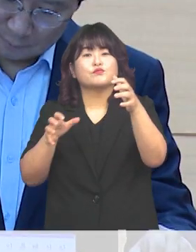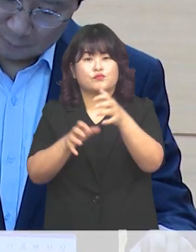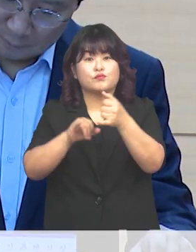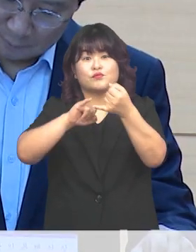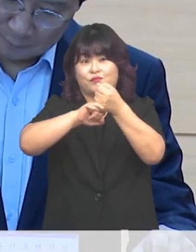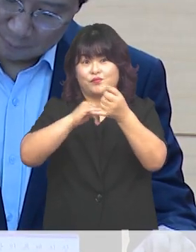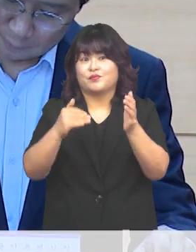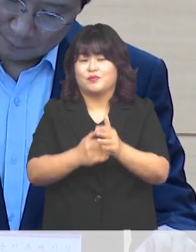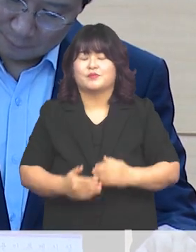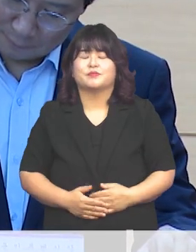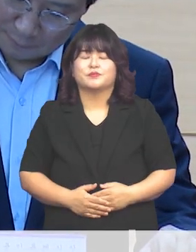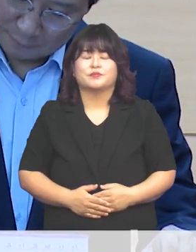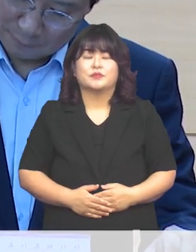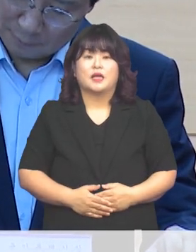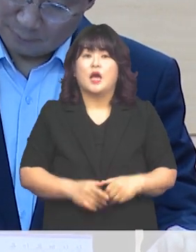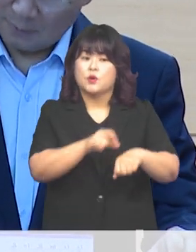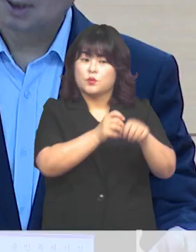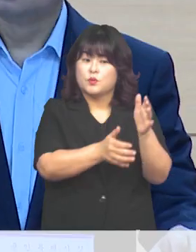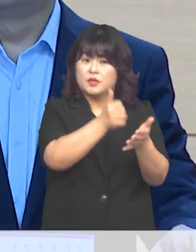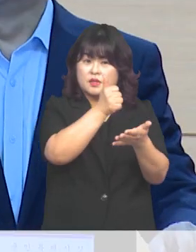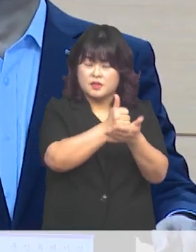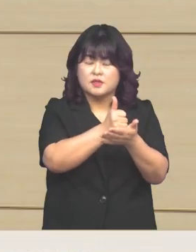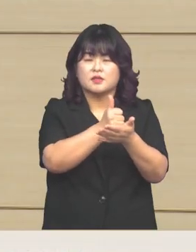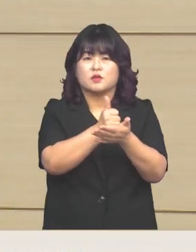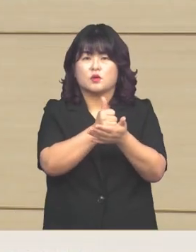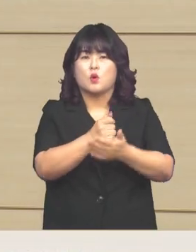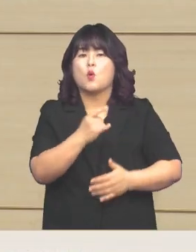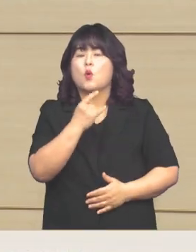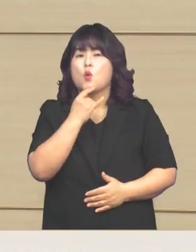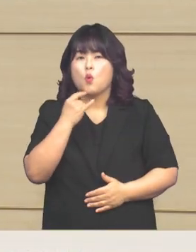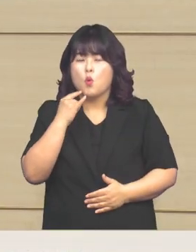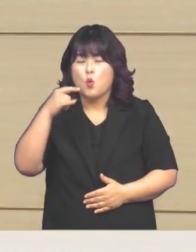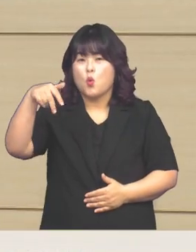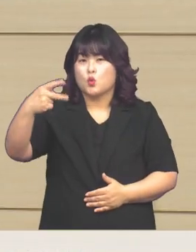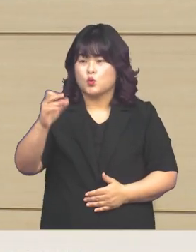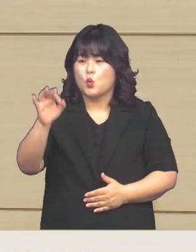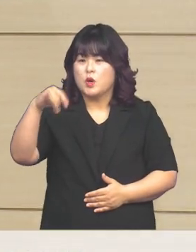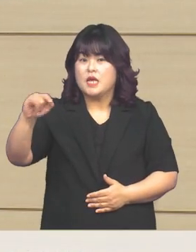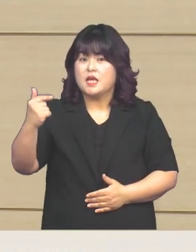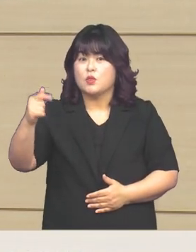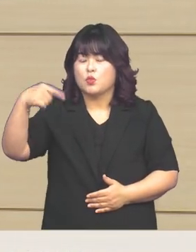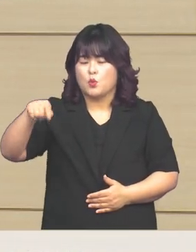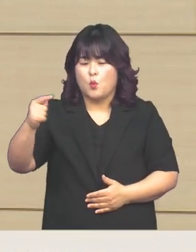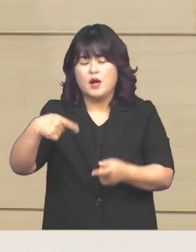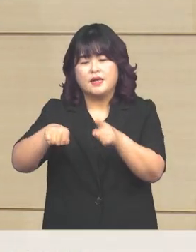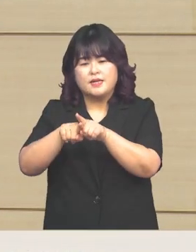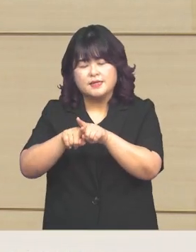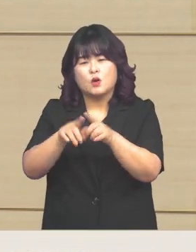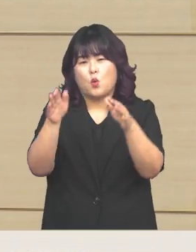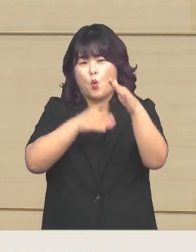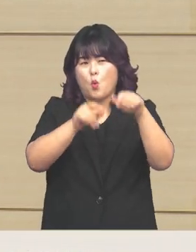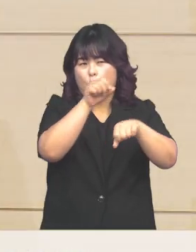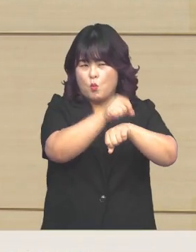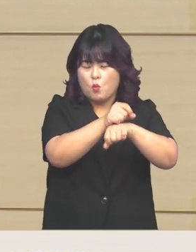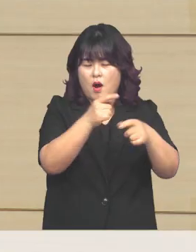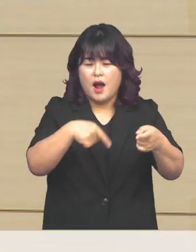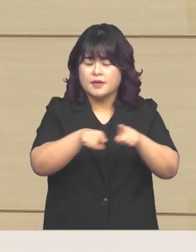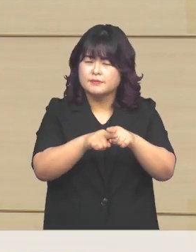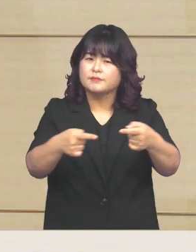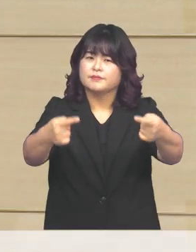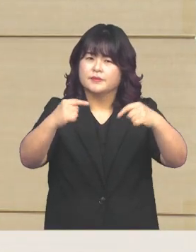했습니다. 이날 협약식에는 이상일 용인 특례시장, 송인원 괴산군수를 비롯해 두 도시의 관계 공무원 20여